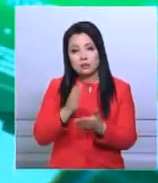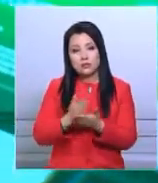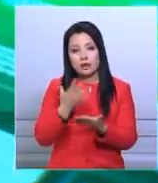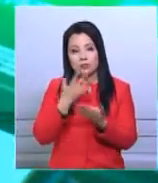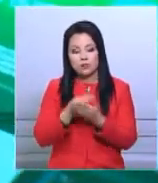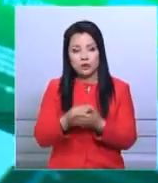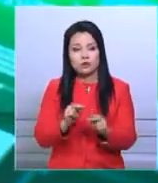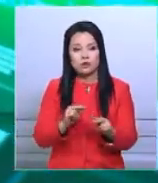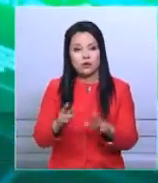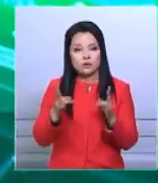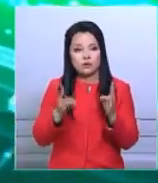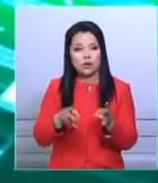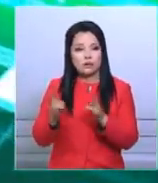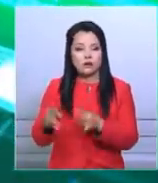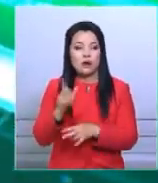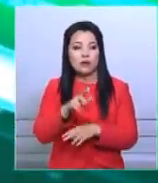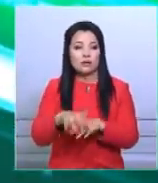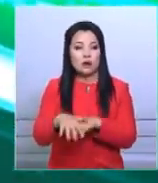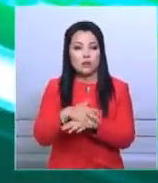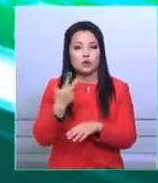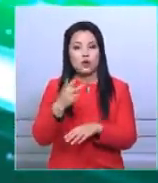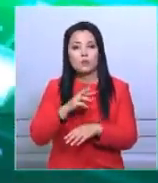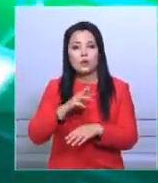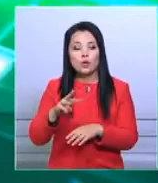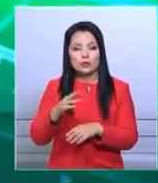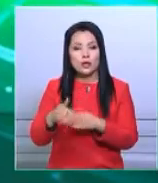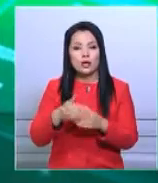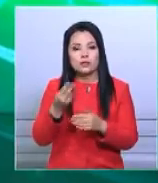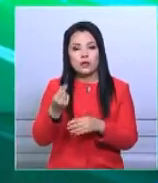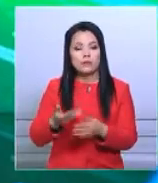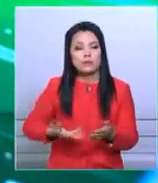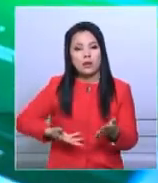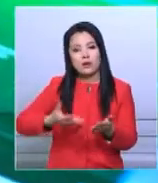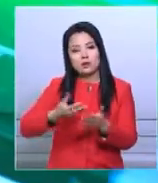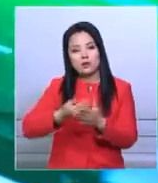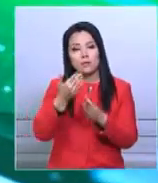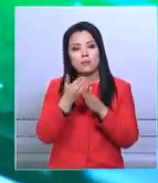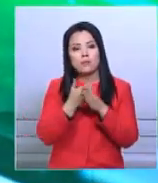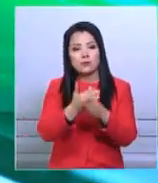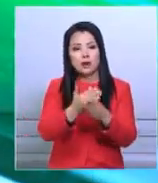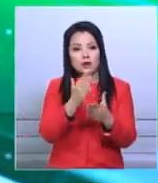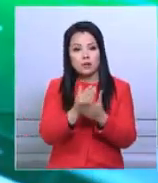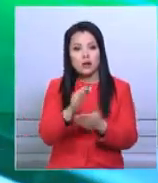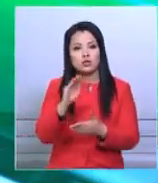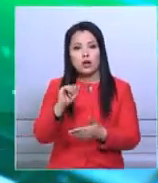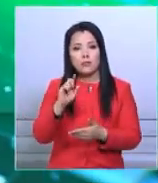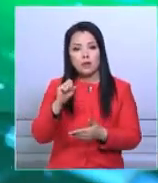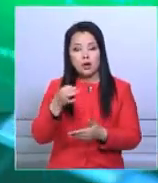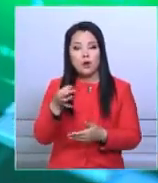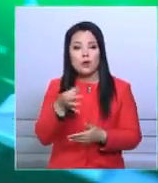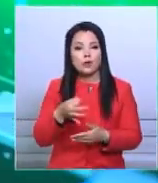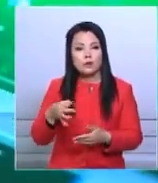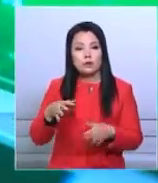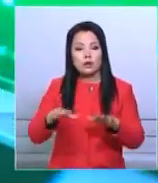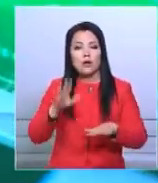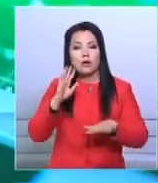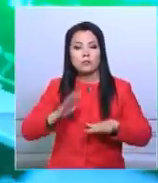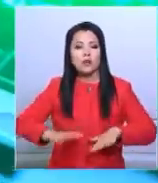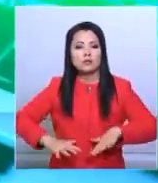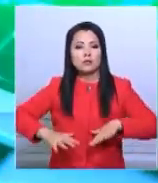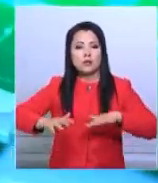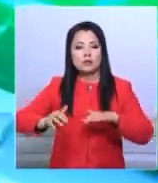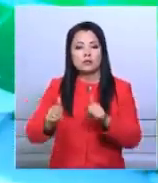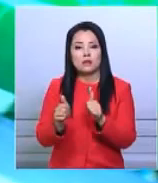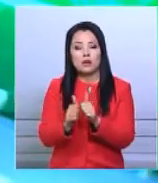тұрғындарға 3 миллион теңге жоқ өтемақы төленген. Естеріңізде болса, осы айдың басында Жабай өзені арнасынан асып, жаға